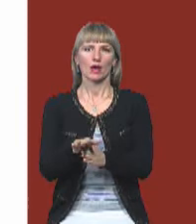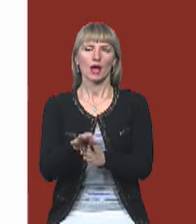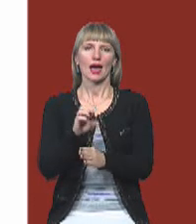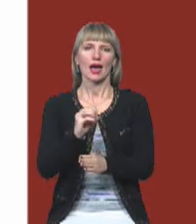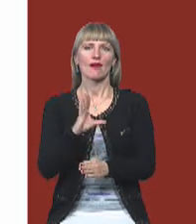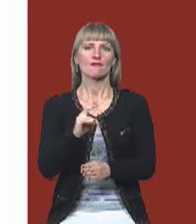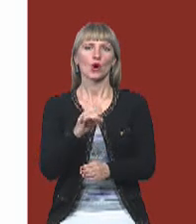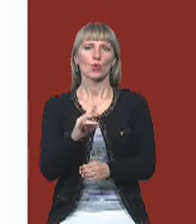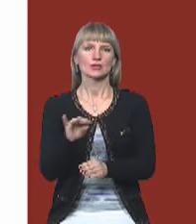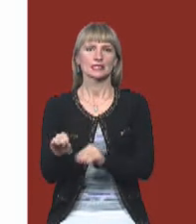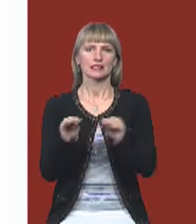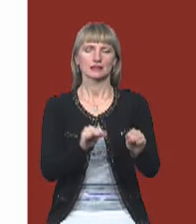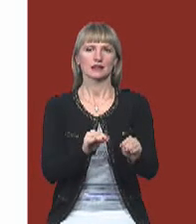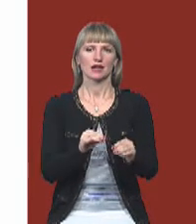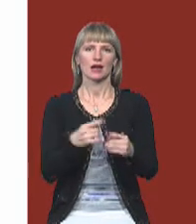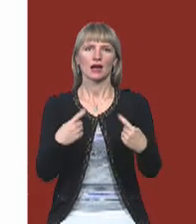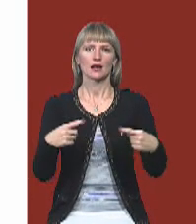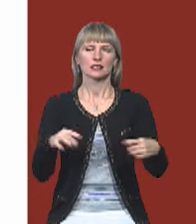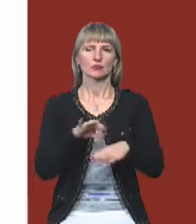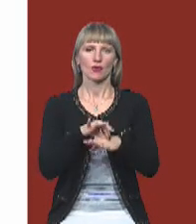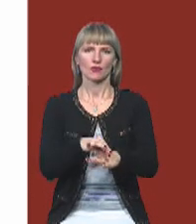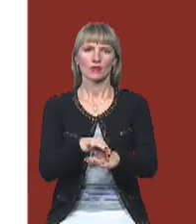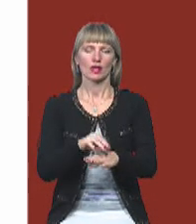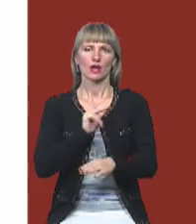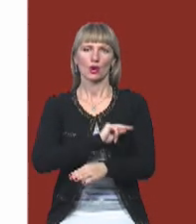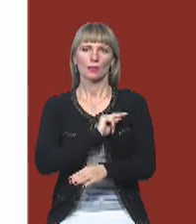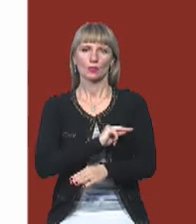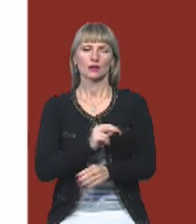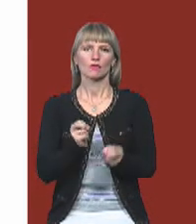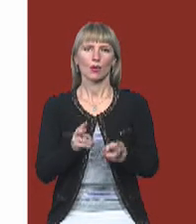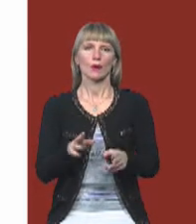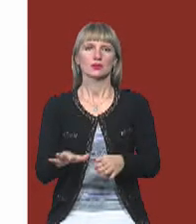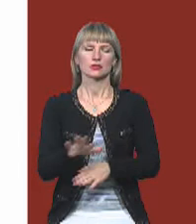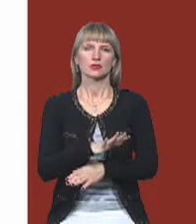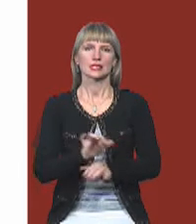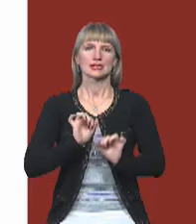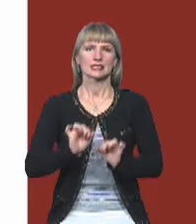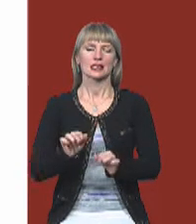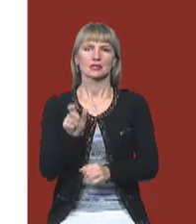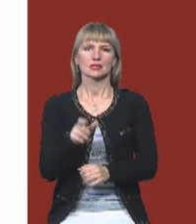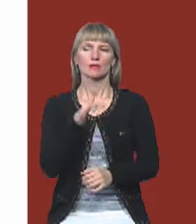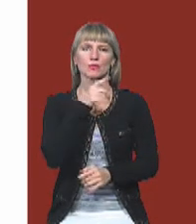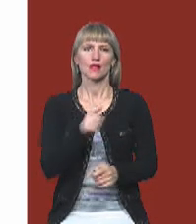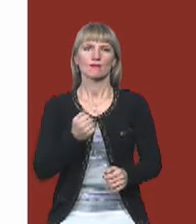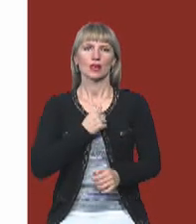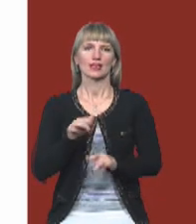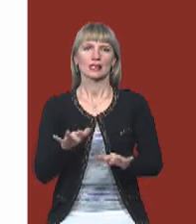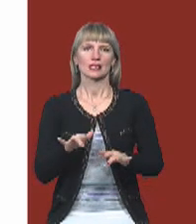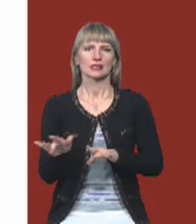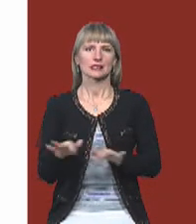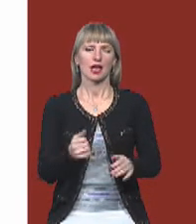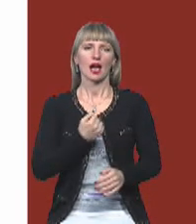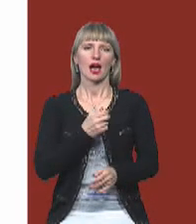проведення аварійно-рятувальних та інших невідкладних робіт у небезпечних районах, захисту населення від наслідків воєнних дій, аварій,